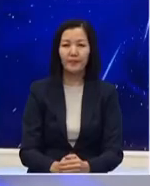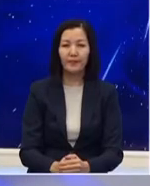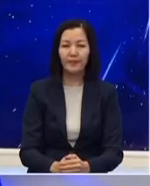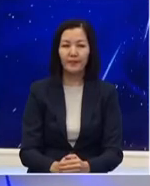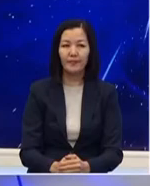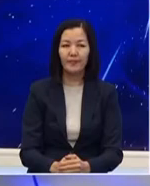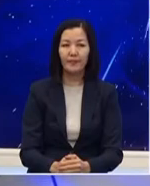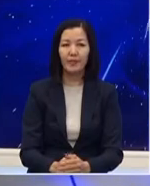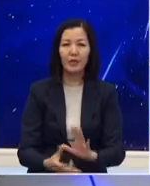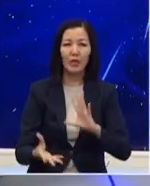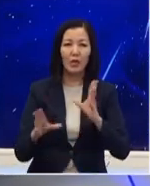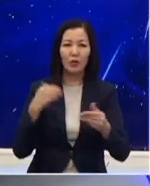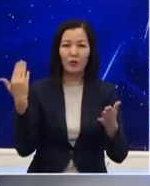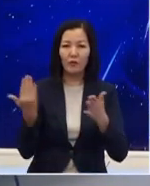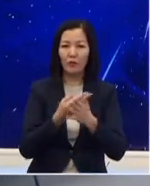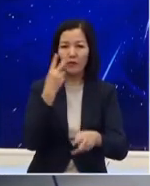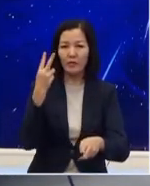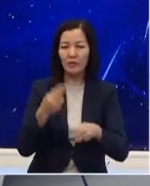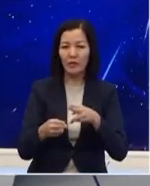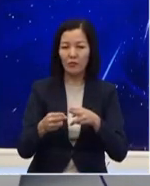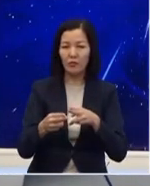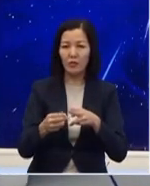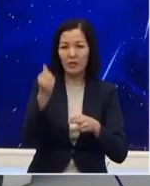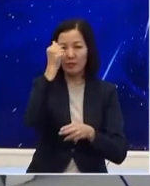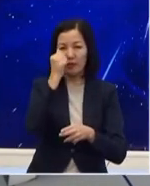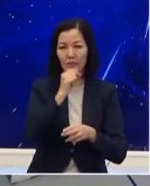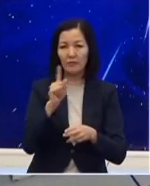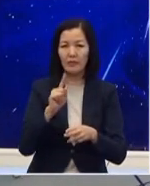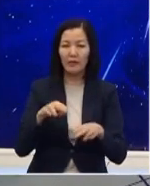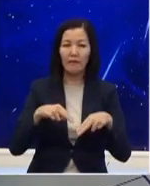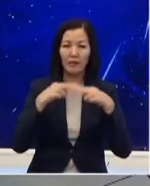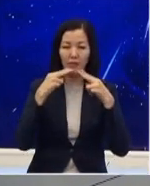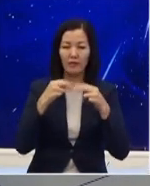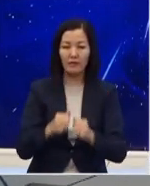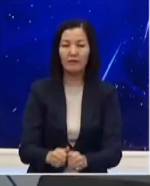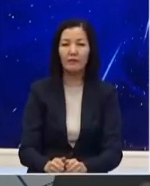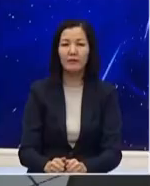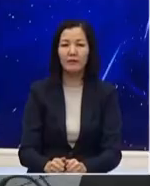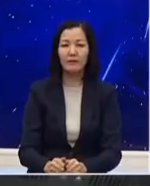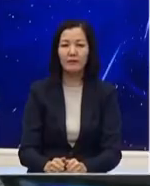Это была последняя информация на сегодня. Спасибо за внимание. Всего доброго.